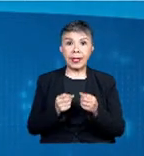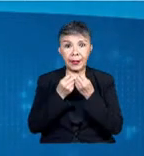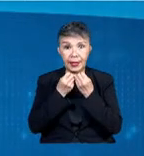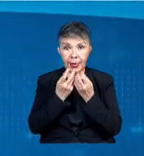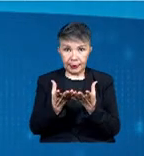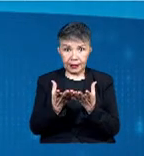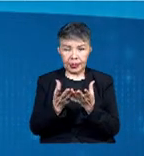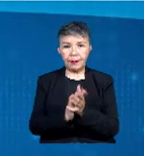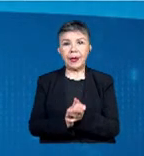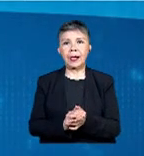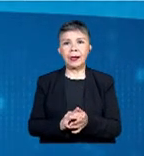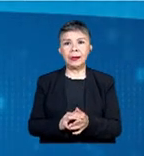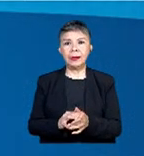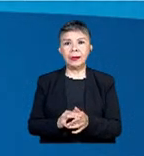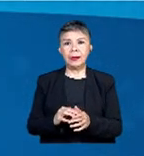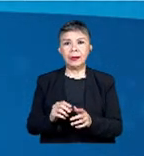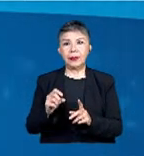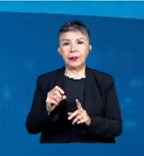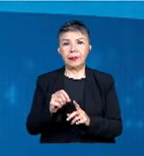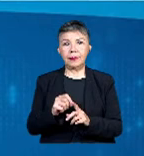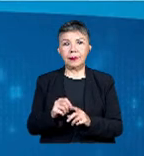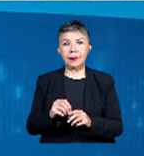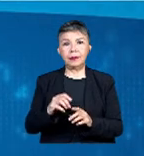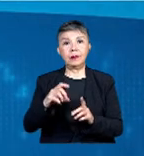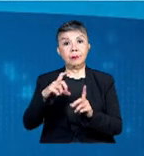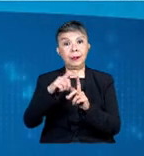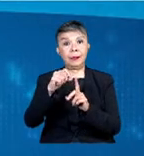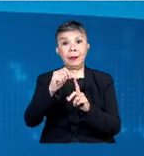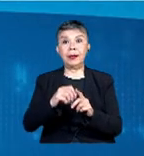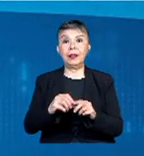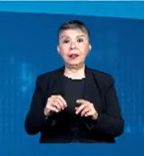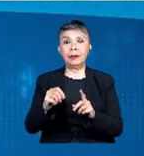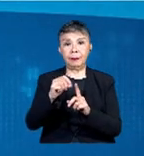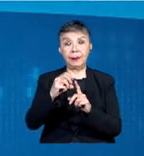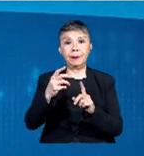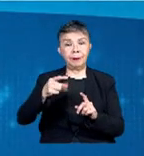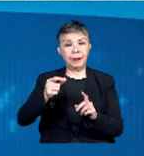sampaikan kepada PB Peparnas,